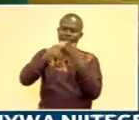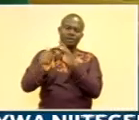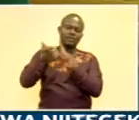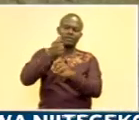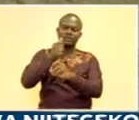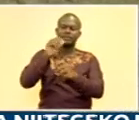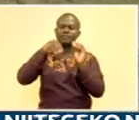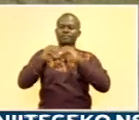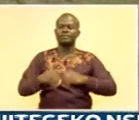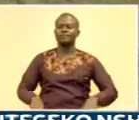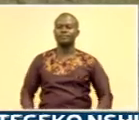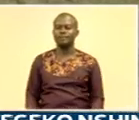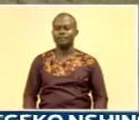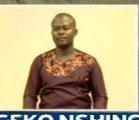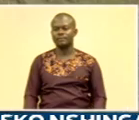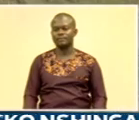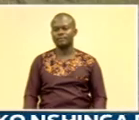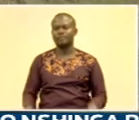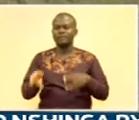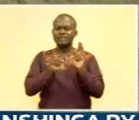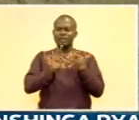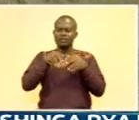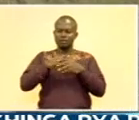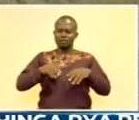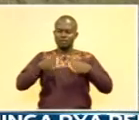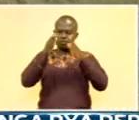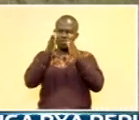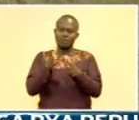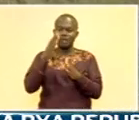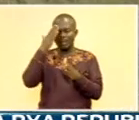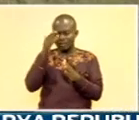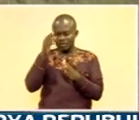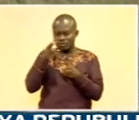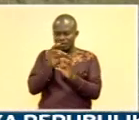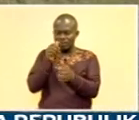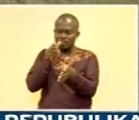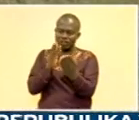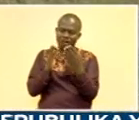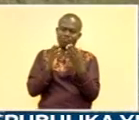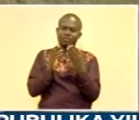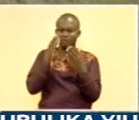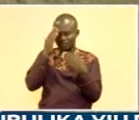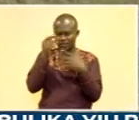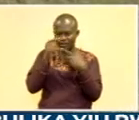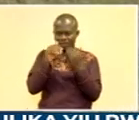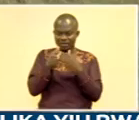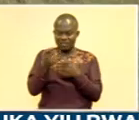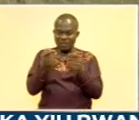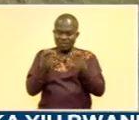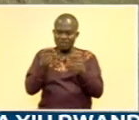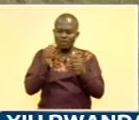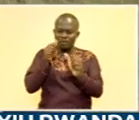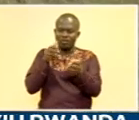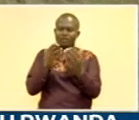musaruro. Ubundi muri kamere muntu abagore bakunda kumenya gukurikirana ibintu no kubyitaho no kureba utuntu duto duto